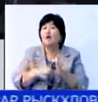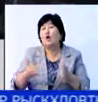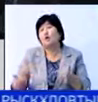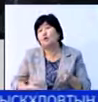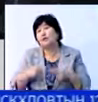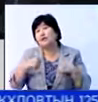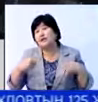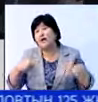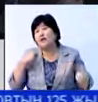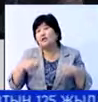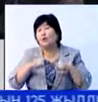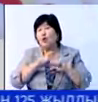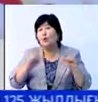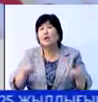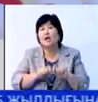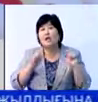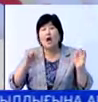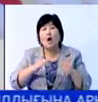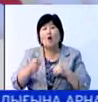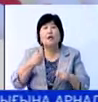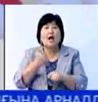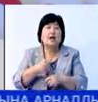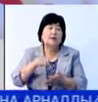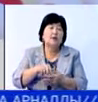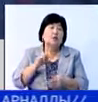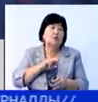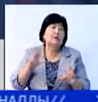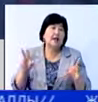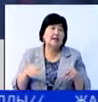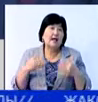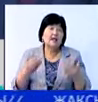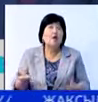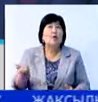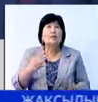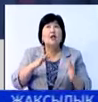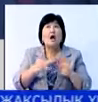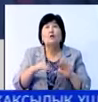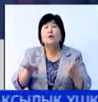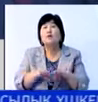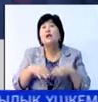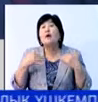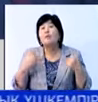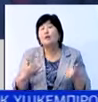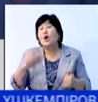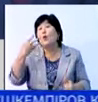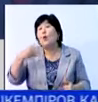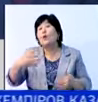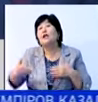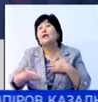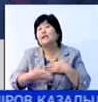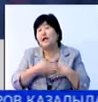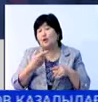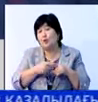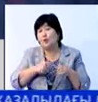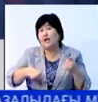техника сататын сауда орталығының ашылуына аудан әкімі қатысып, жұмысына сәттілік тіледі. Біздің ауданымыздың өзінде де биылдан 30-дай